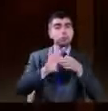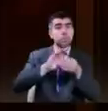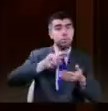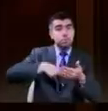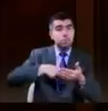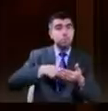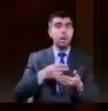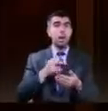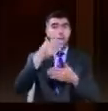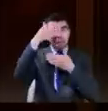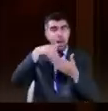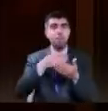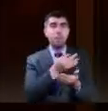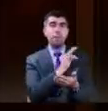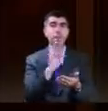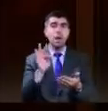المغرب وفرنسا للفترة الممتدة بين